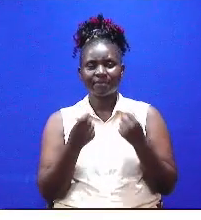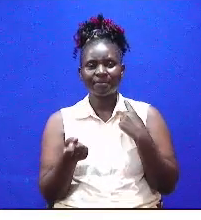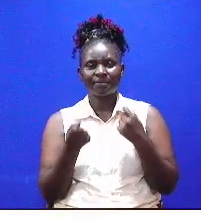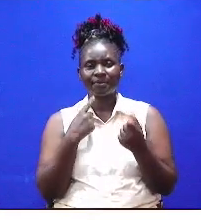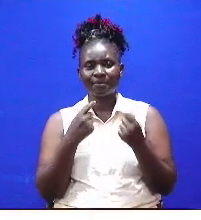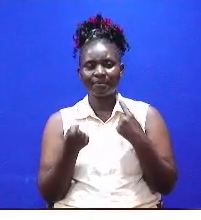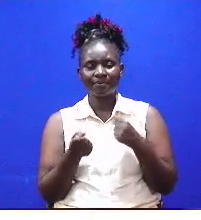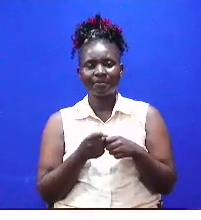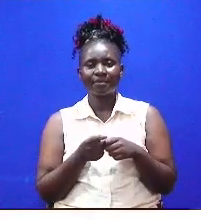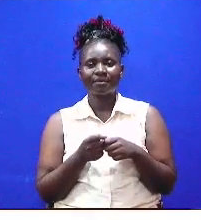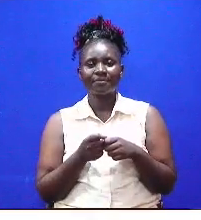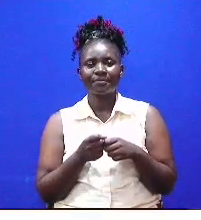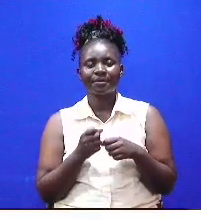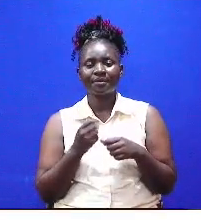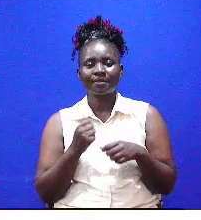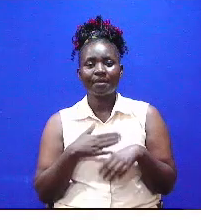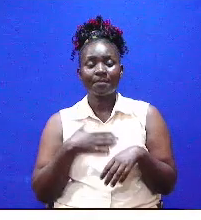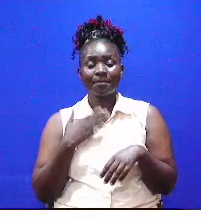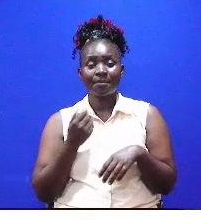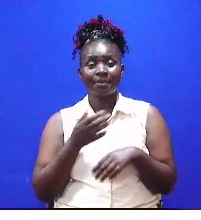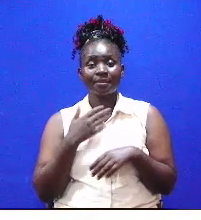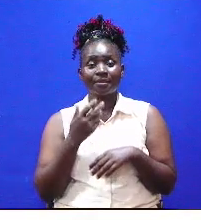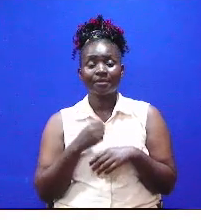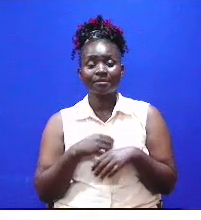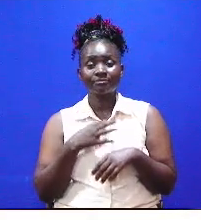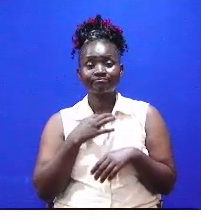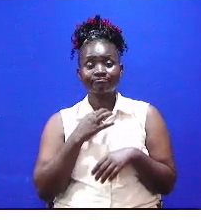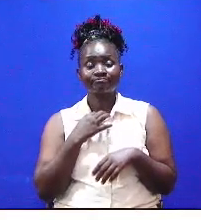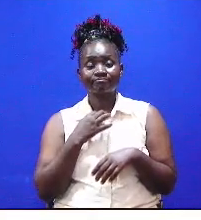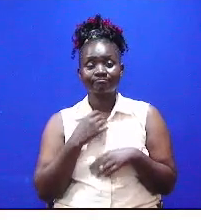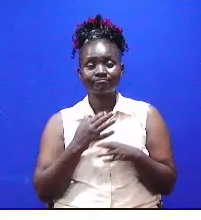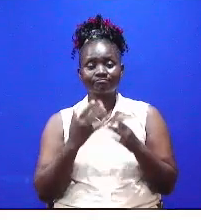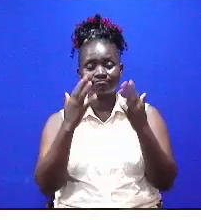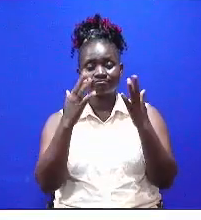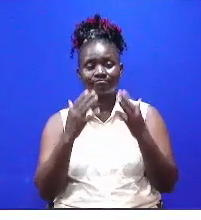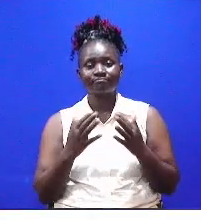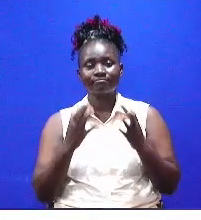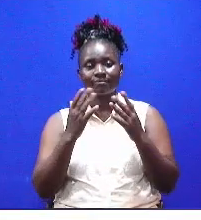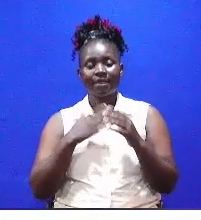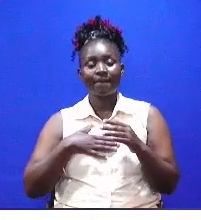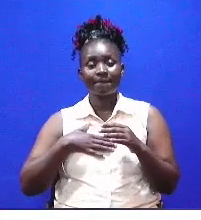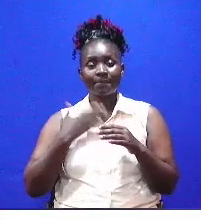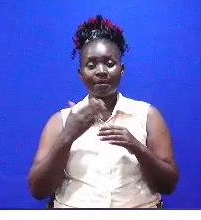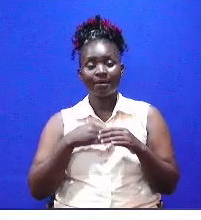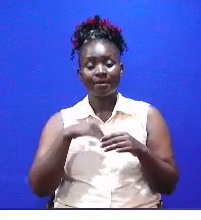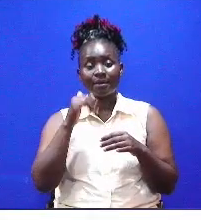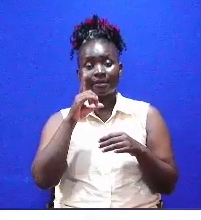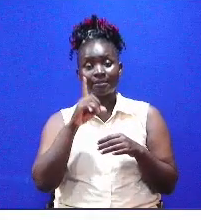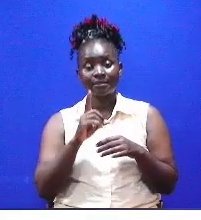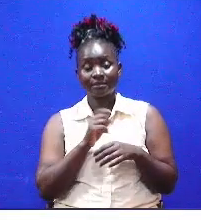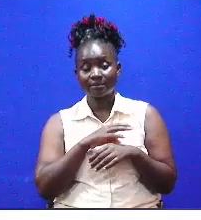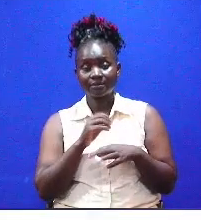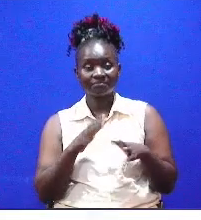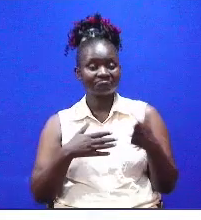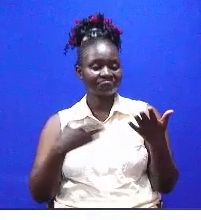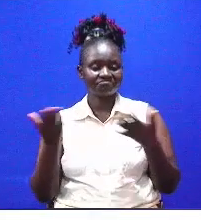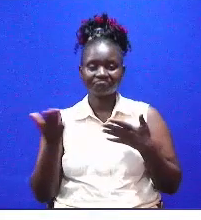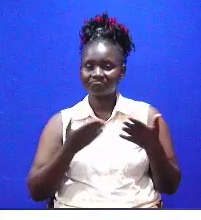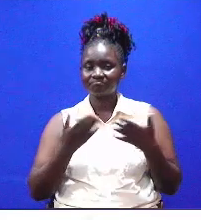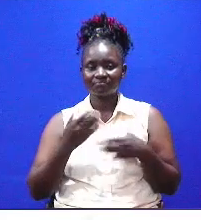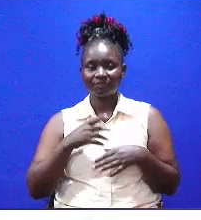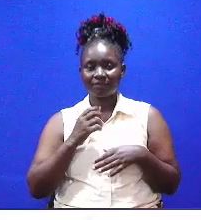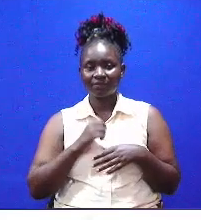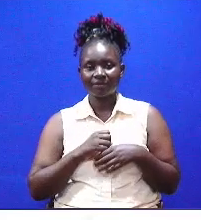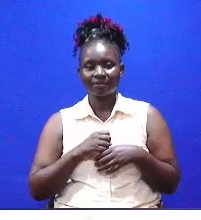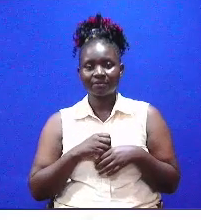ngita isiko, bintu vya ane visa ambira, makachia nga chisa ambira kerege, ntura ane kipande kia ane kia rengo, ati metisipa irete. Kaya ntumbwa tenu duma